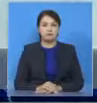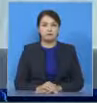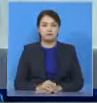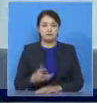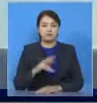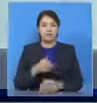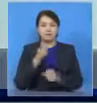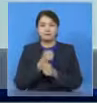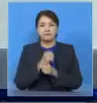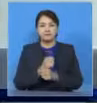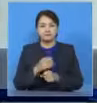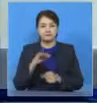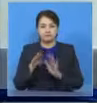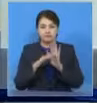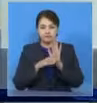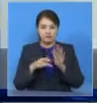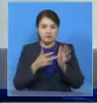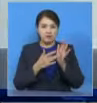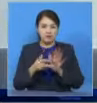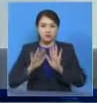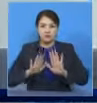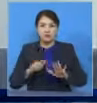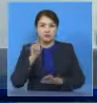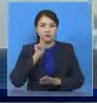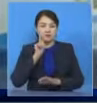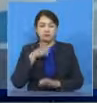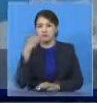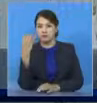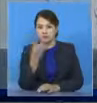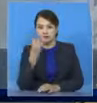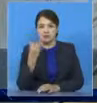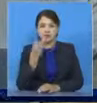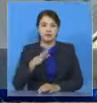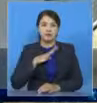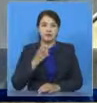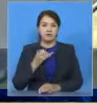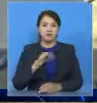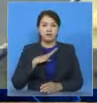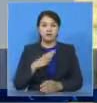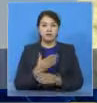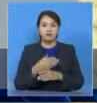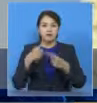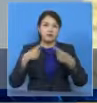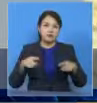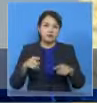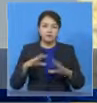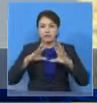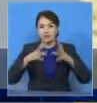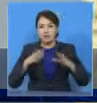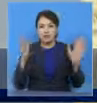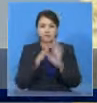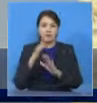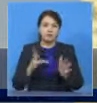Подойдите к разработке маршрутов креативно, чтобы туристам было не только комфортно, но и интересно. Актулагай может конкурировать с любыми мировыми